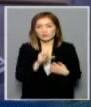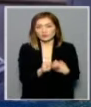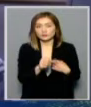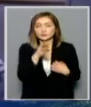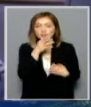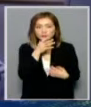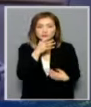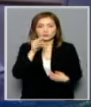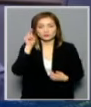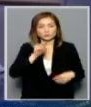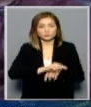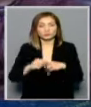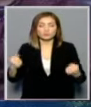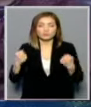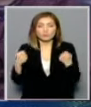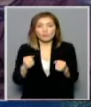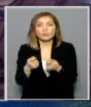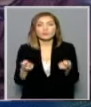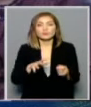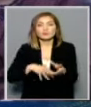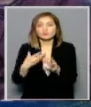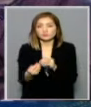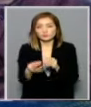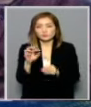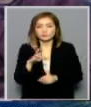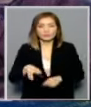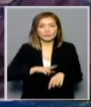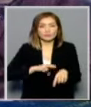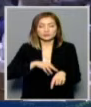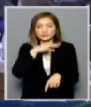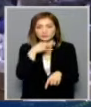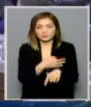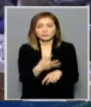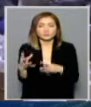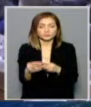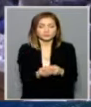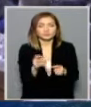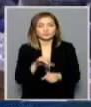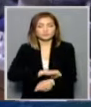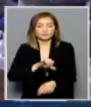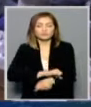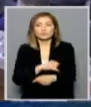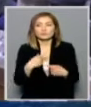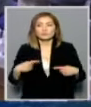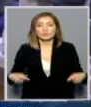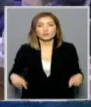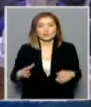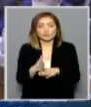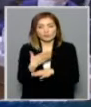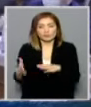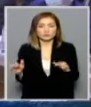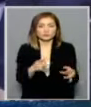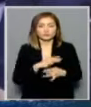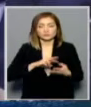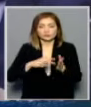мерзім ішінде білім беру, дене шынықтыру және спорт басқармалары облыстық полиция департаментімен бірлесіп, нашақорлық профилактикасының бөлек